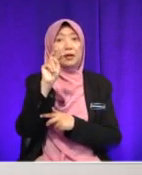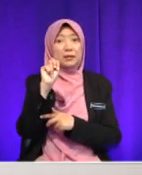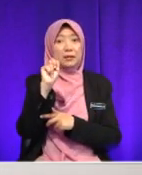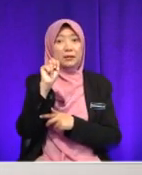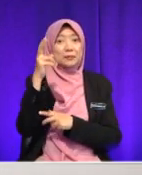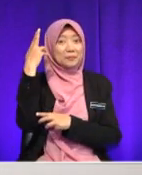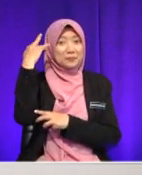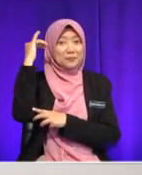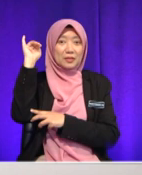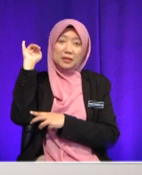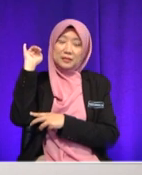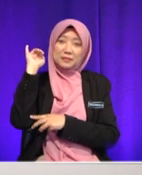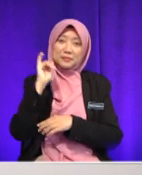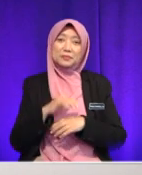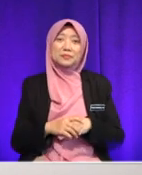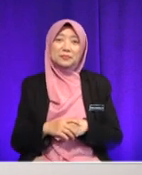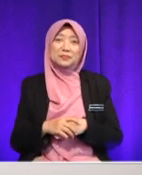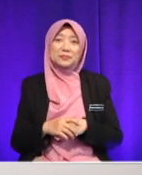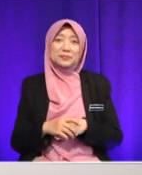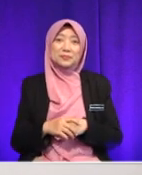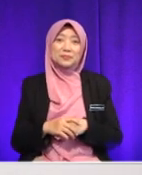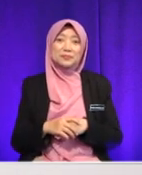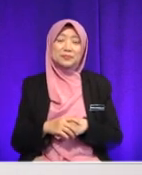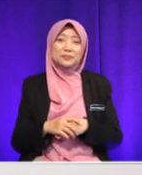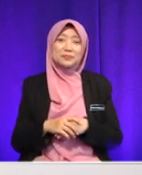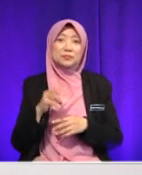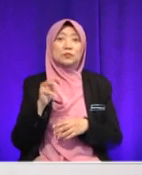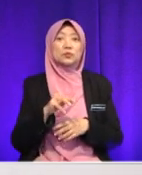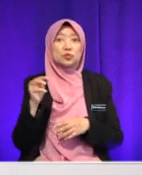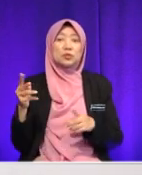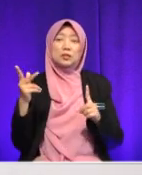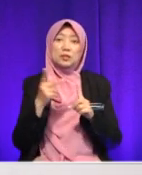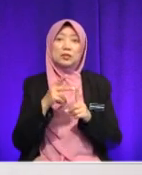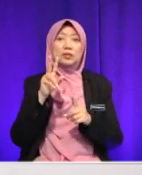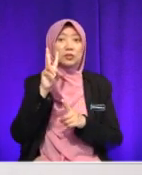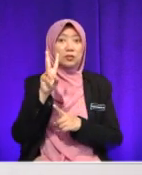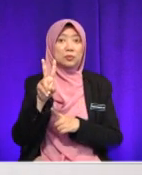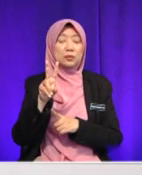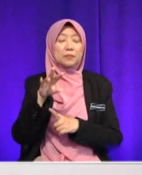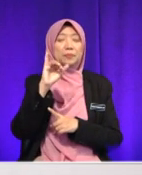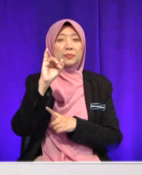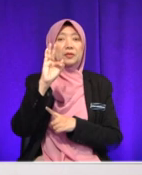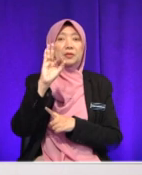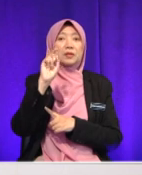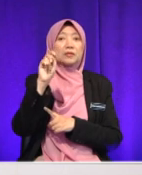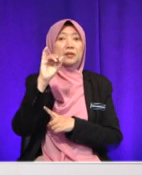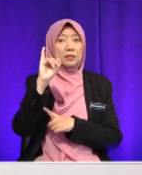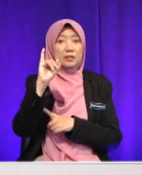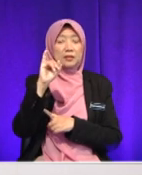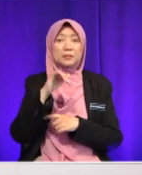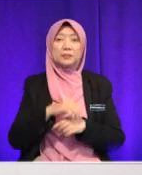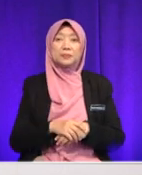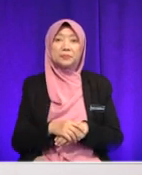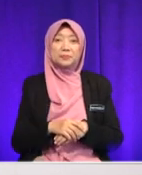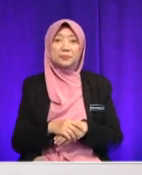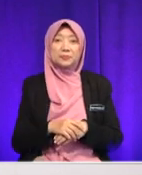Nurul Ain. Lambai-lambai sikit. Okey. Murid yang kedua adalah Ifti Hawa. Hai Ifti. Murid